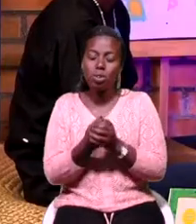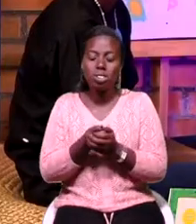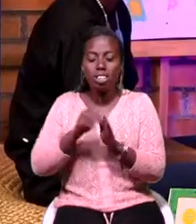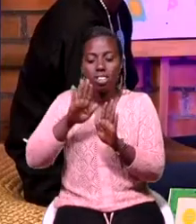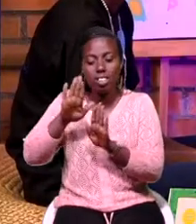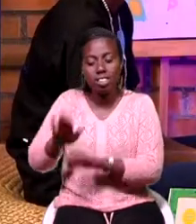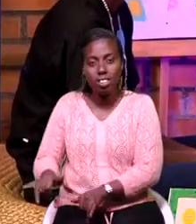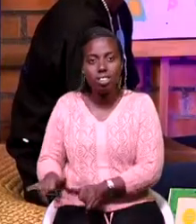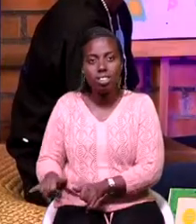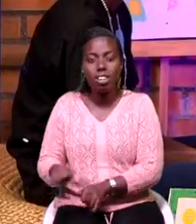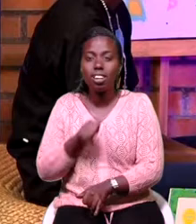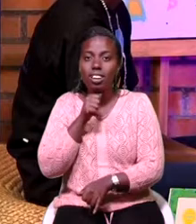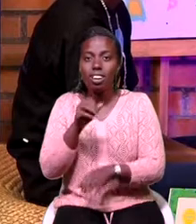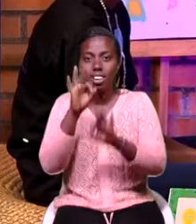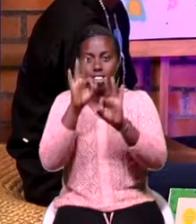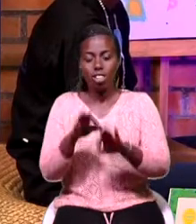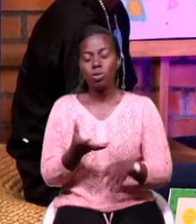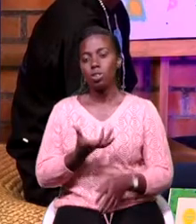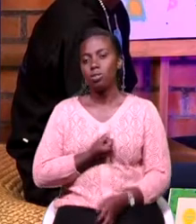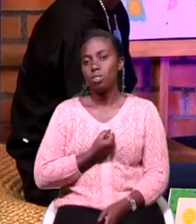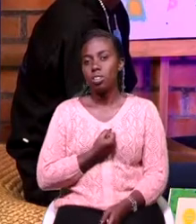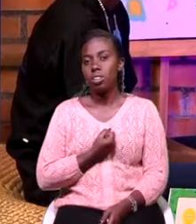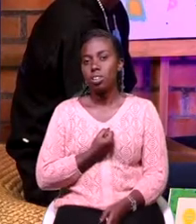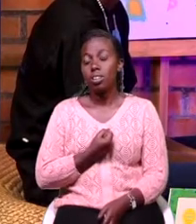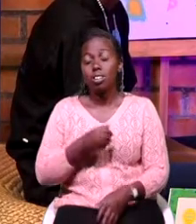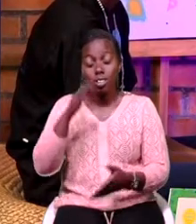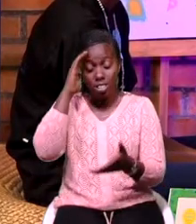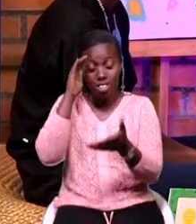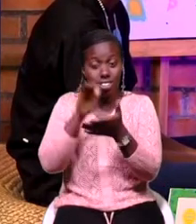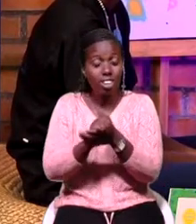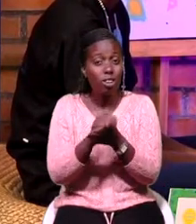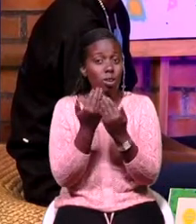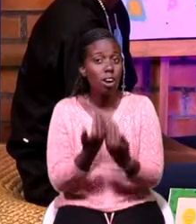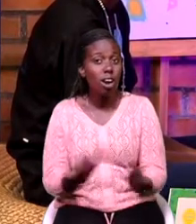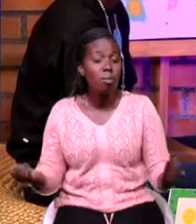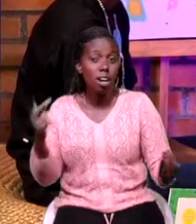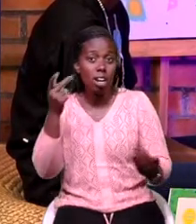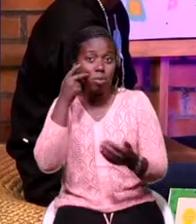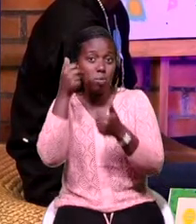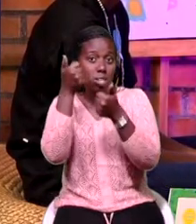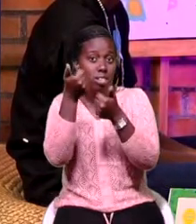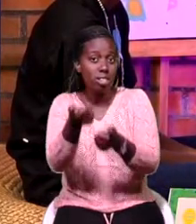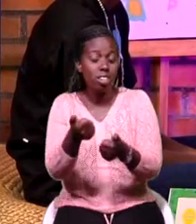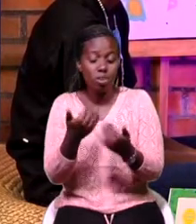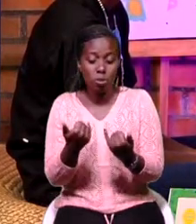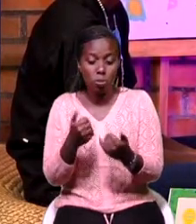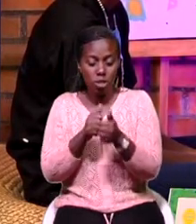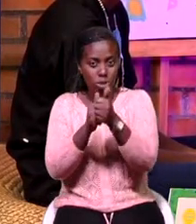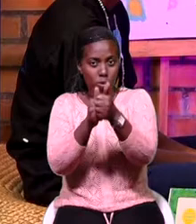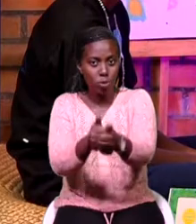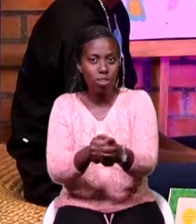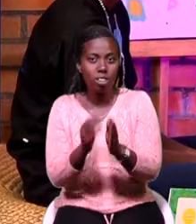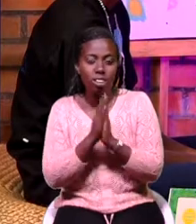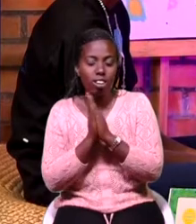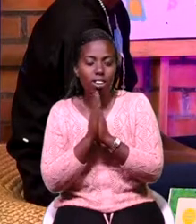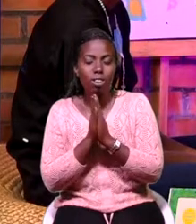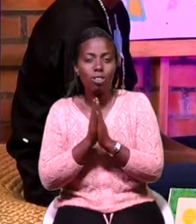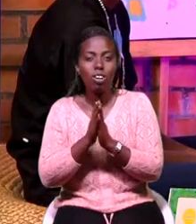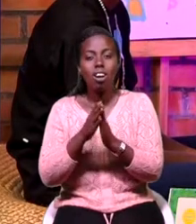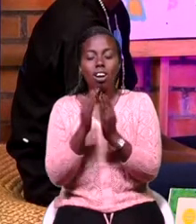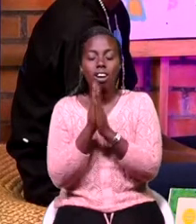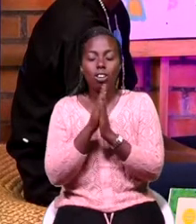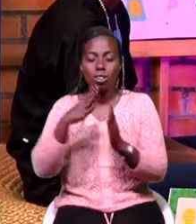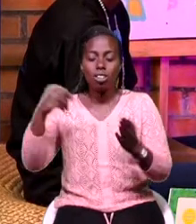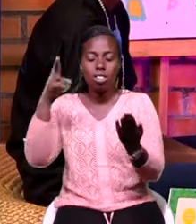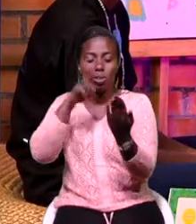kigasigara nta kintu gisigaranye. Nizere yuko abana mumeze neza, mugiye gukurikirana agakuru. Agakuru ngiye